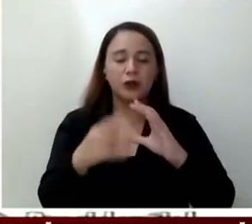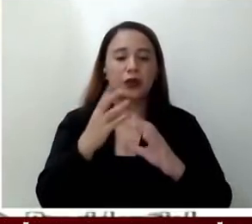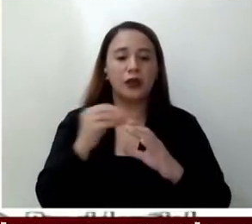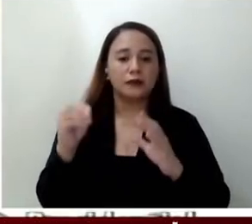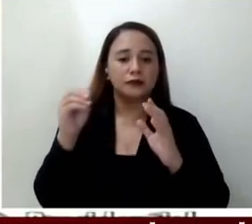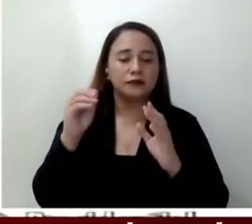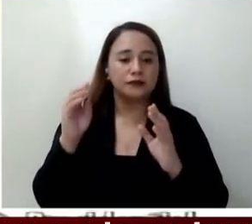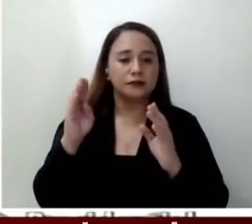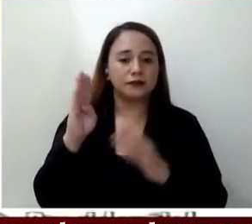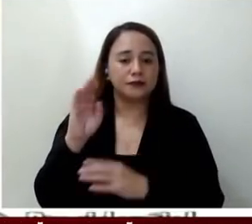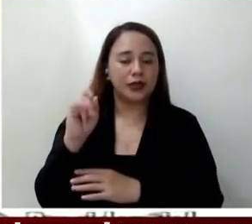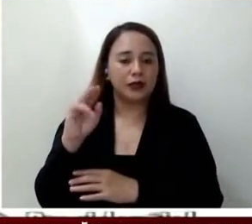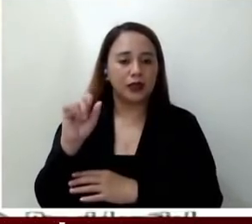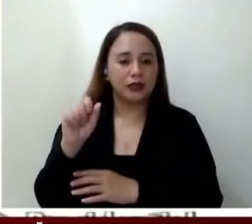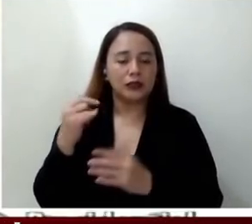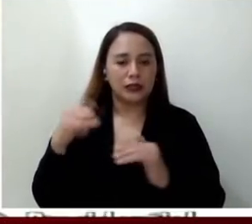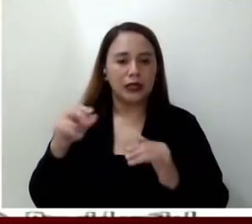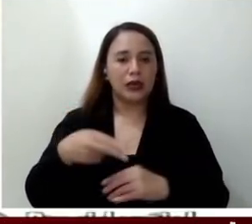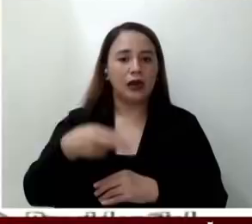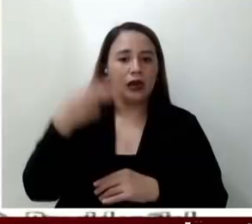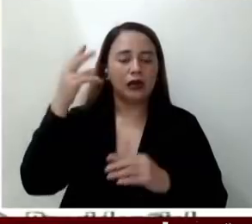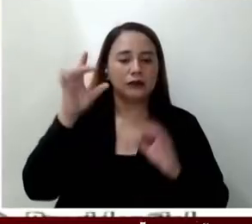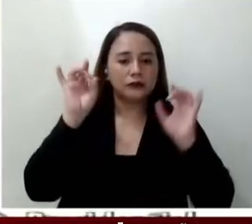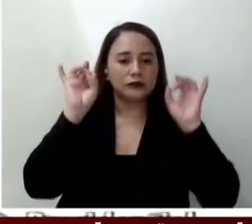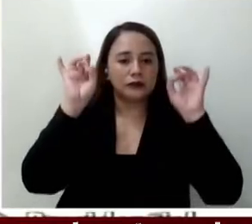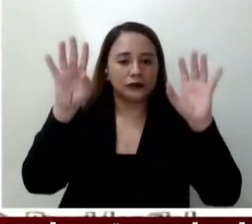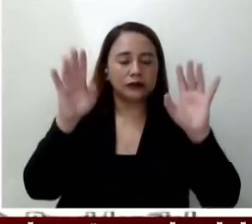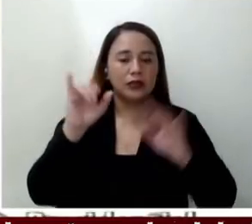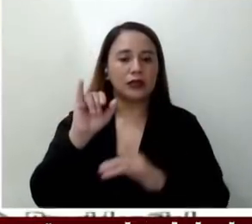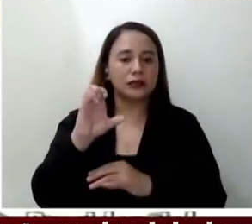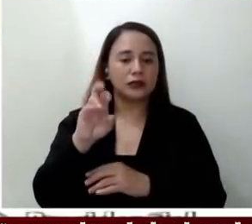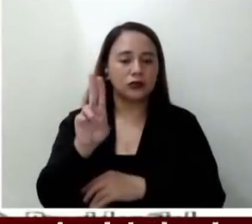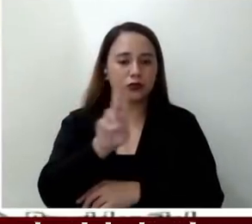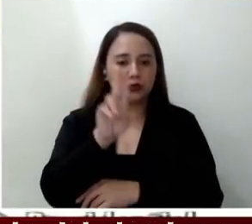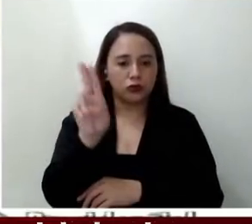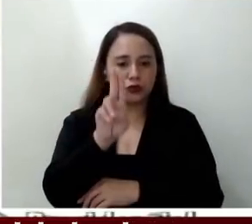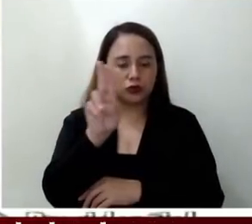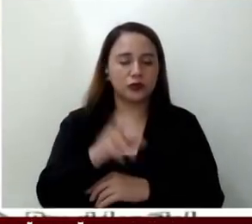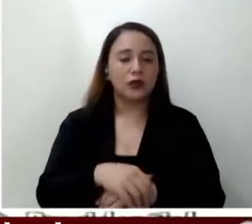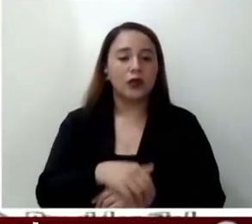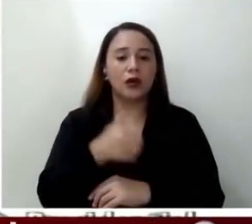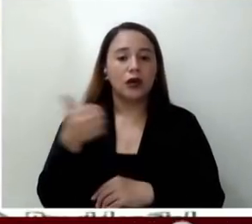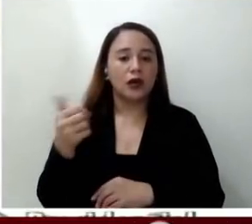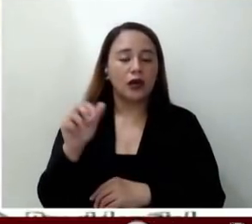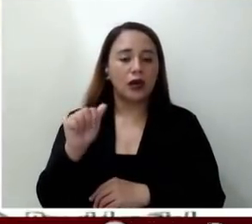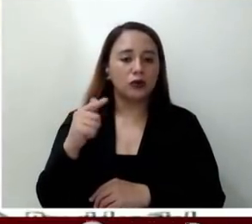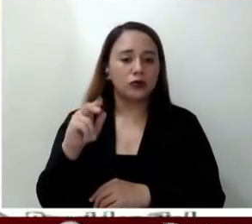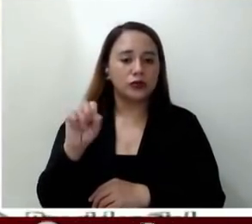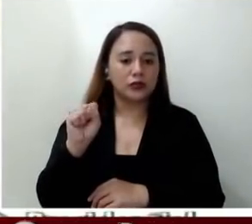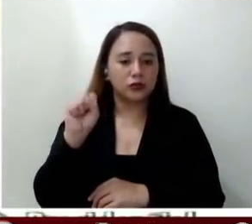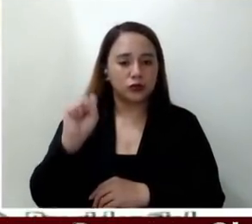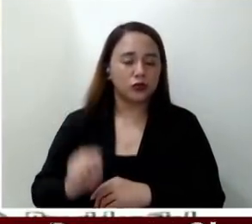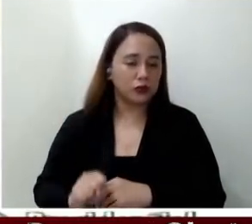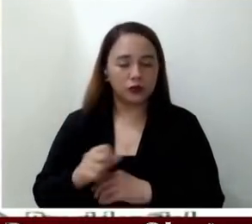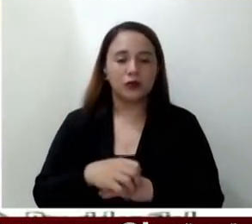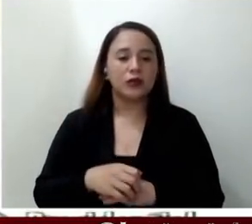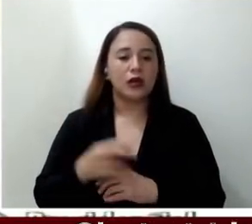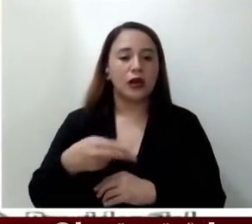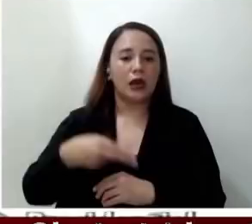ay kasalukuyan may high or critical risk ICU utilization rate, habang ang Agusan del Sur ay may high